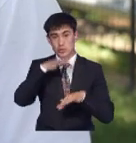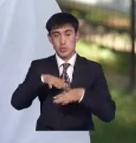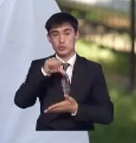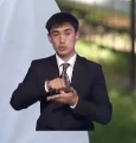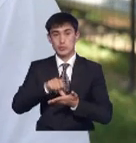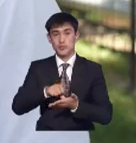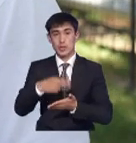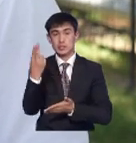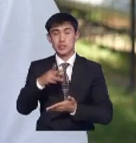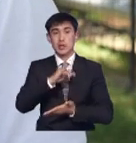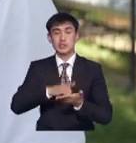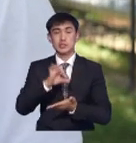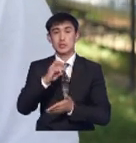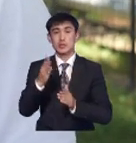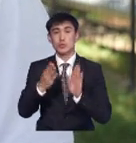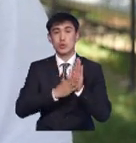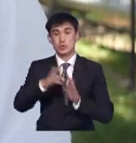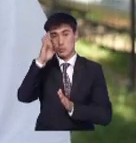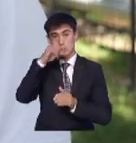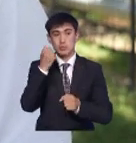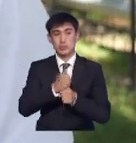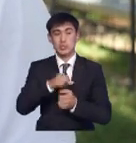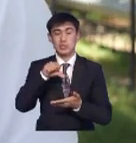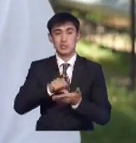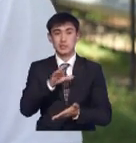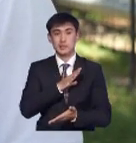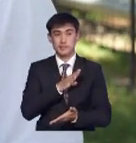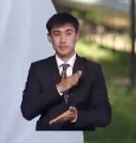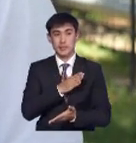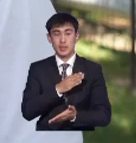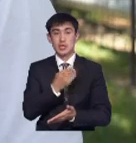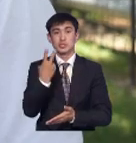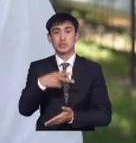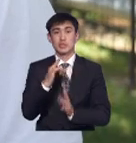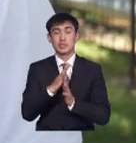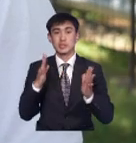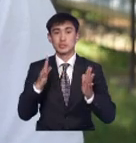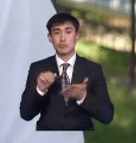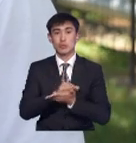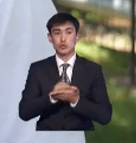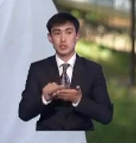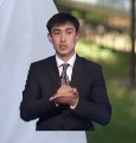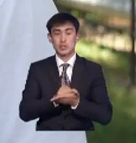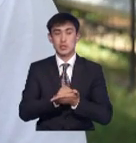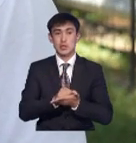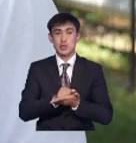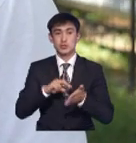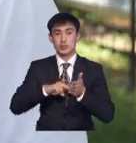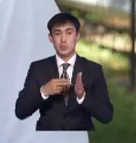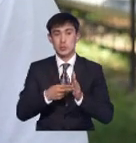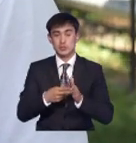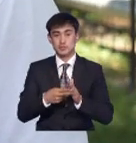Астана қаласындағы саммитте 9 мемлекеттің басшылары қатысты. Онда 20-дан астам құжат қабылдау